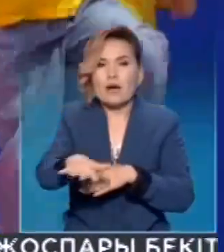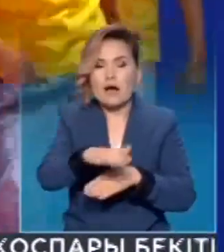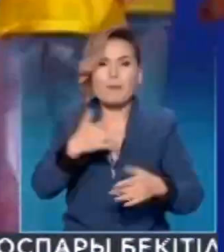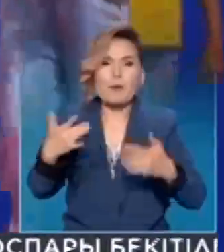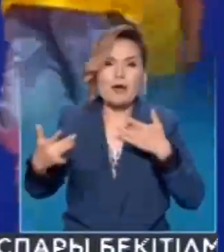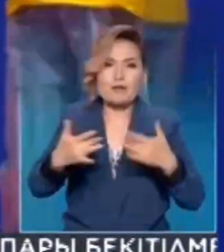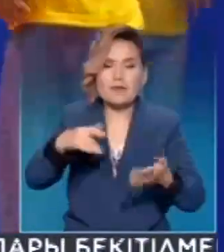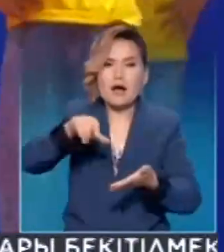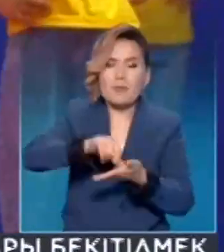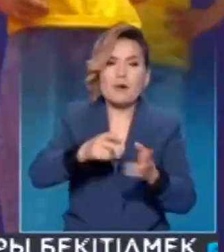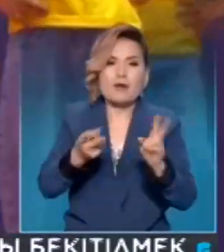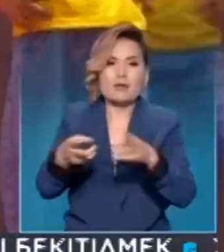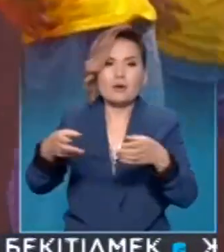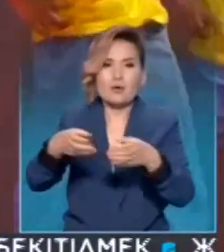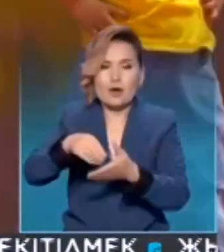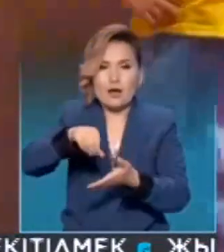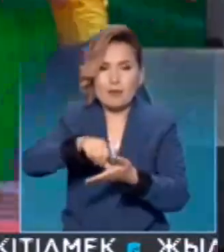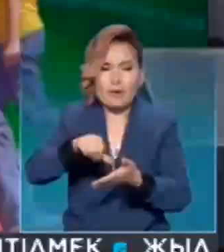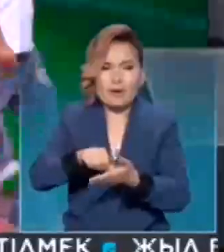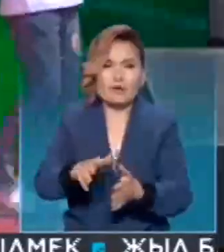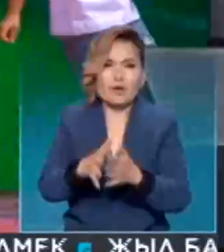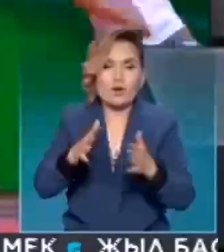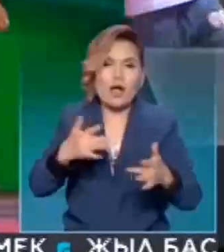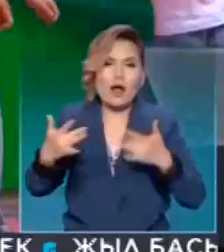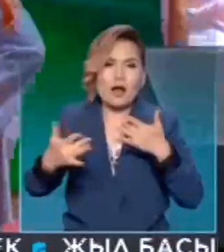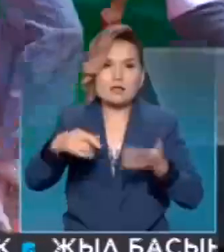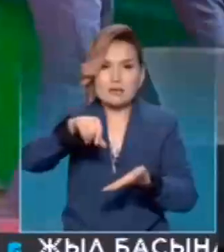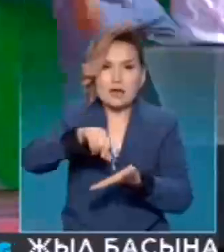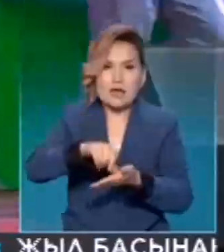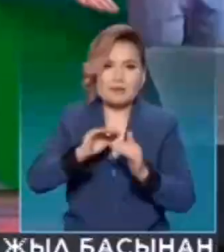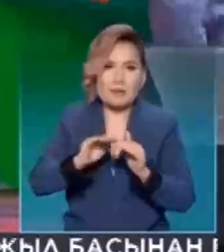балалардың қатысуымен өткен мерекелік концертке ұласты.